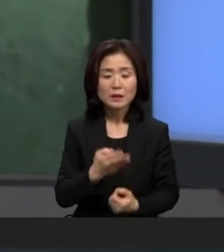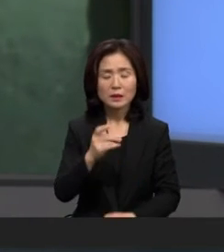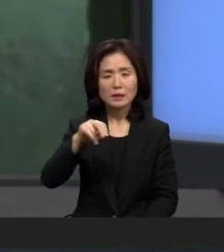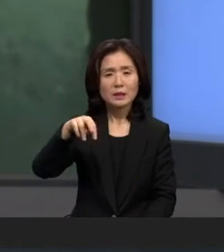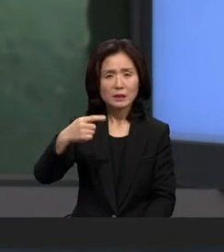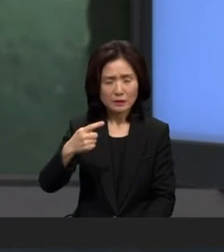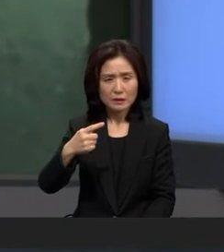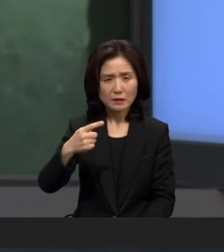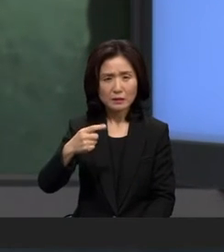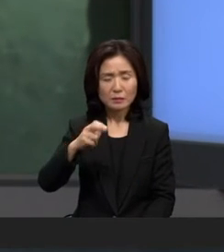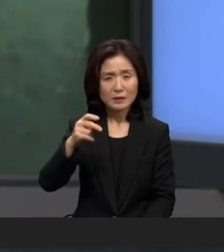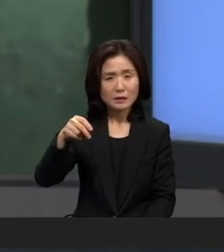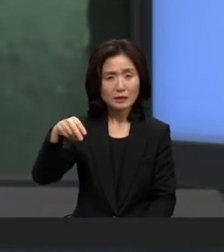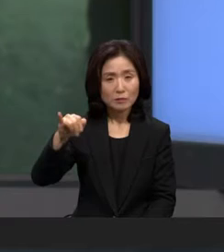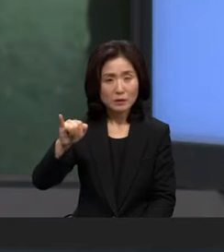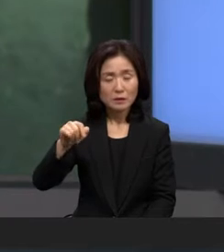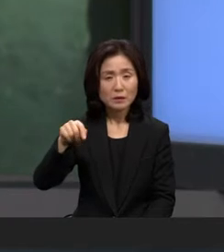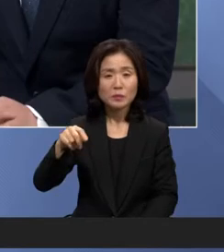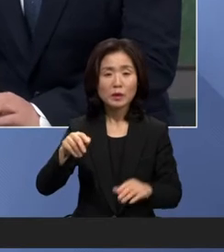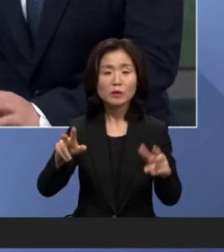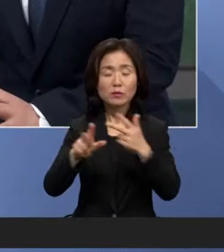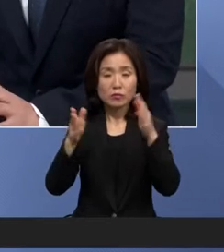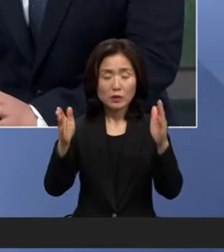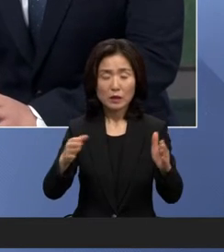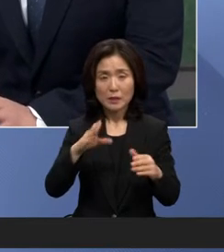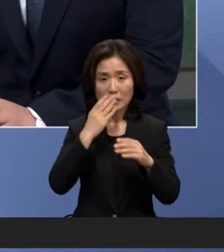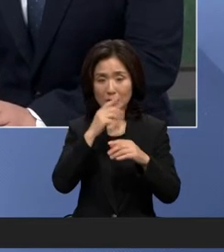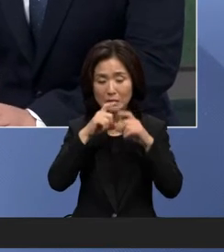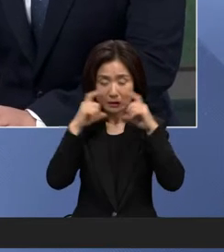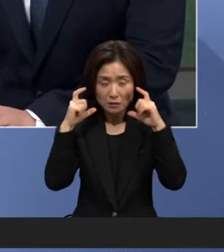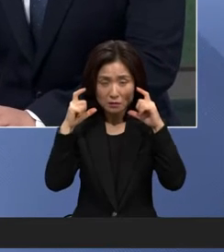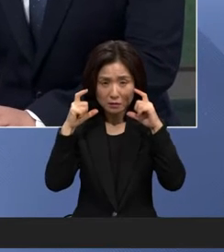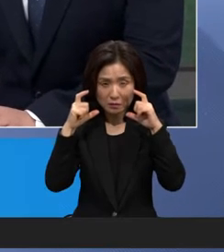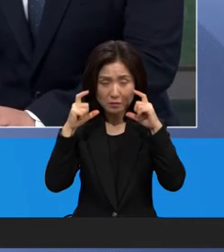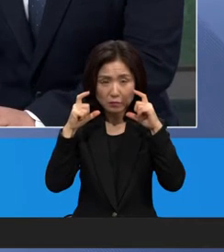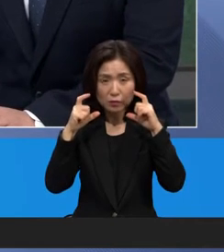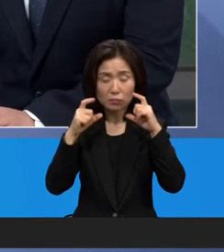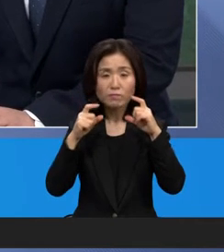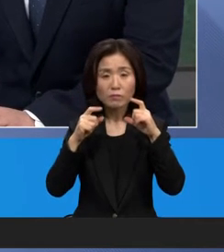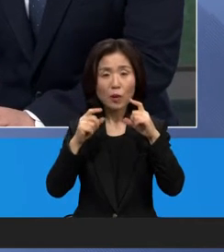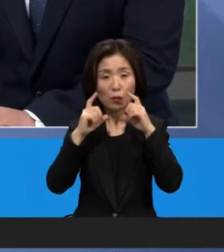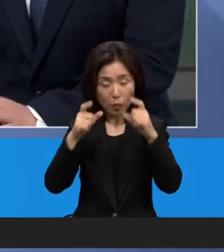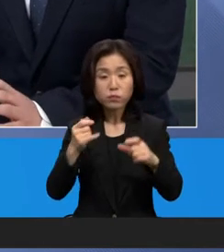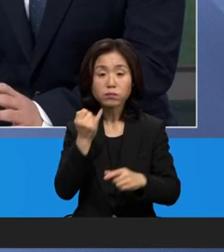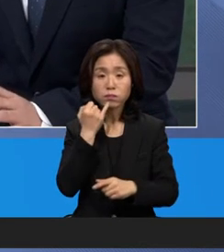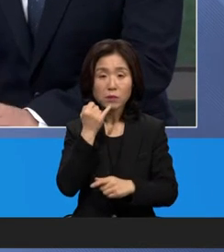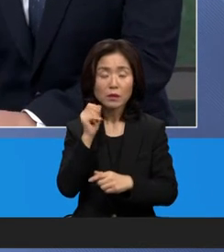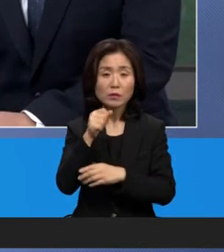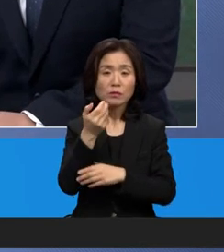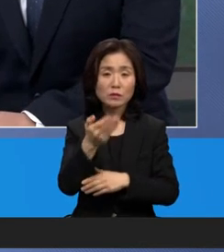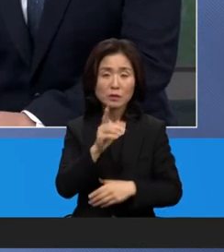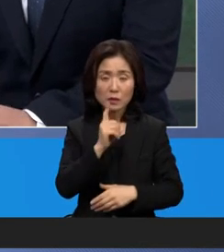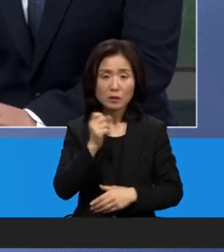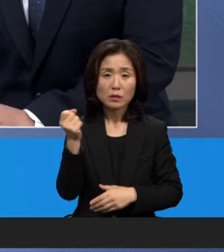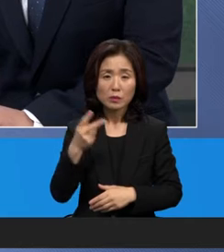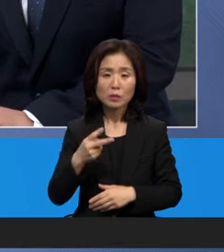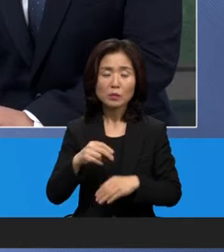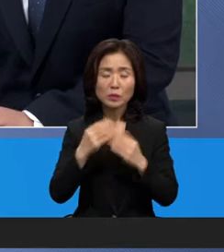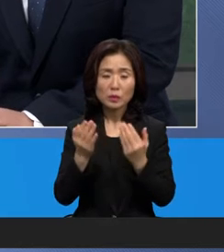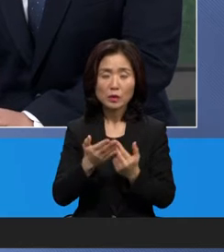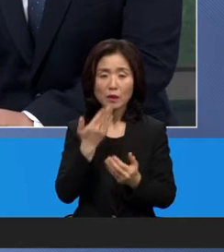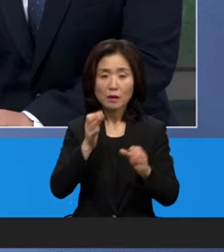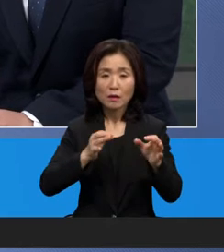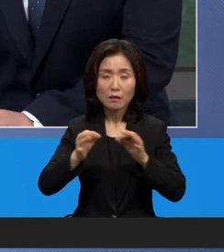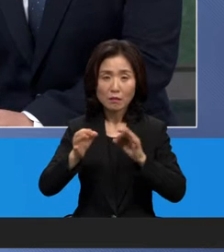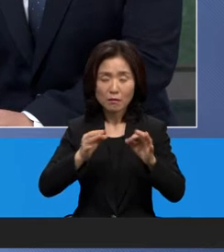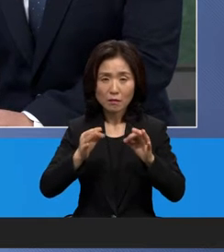착용 음화 방침을 처리한다 고 밝혔으나 예 여기에 더해서 모든 사업체와 점포가 정원의 100% 까지 모두 손님을 받아